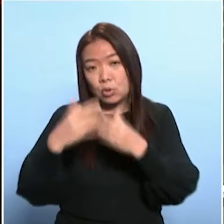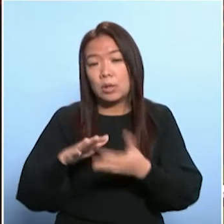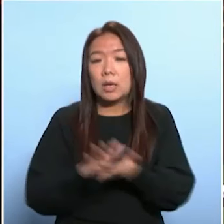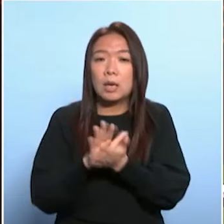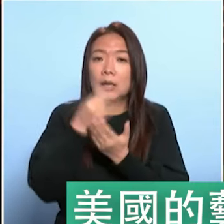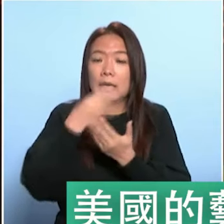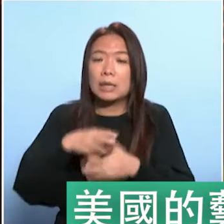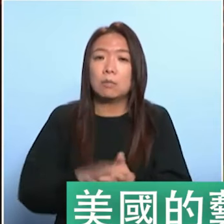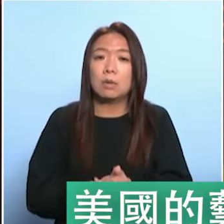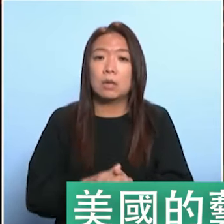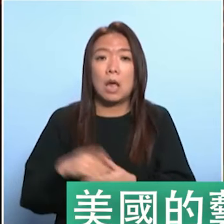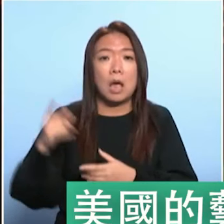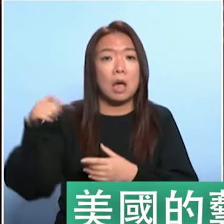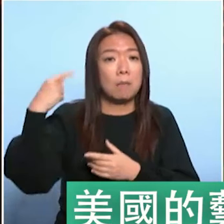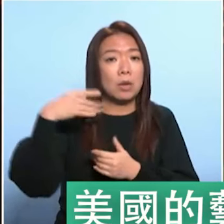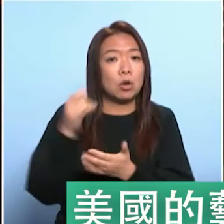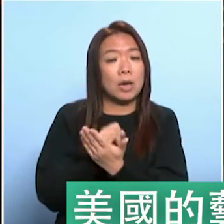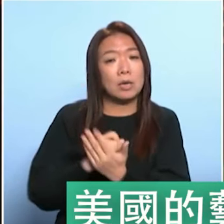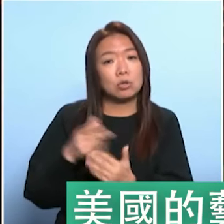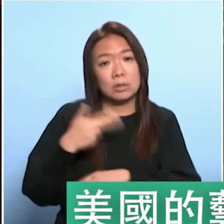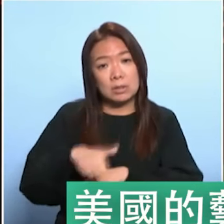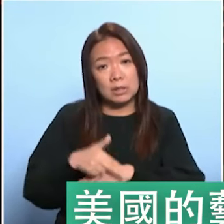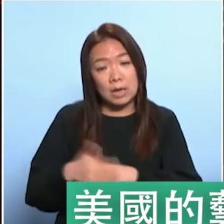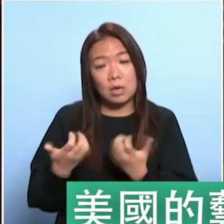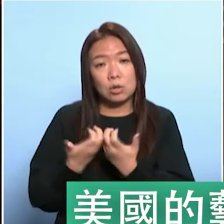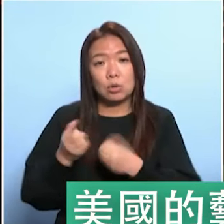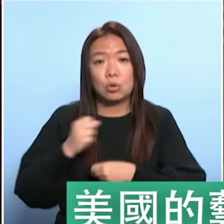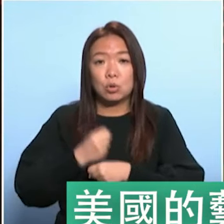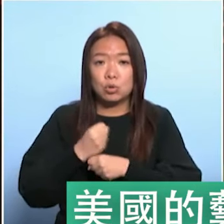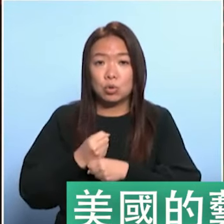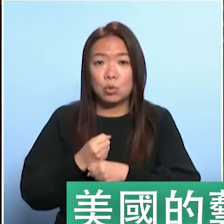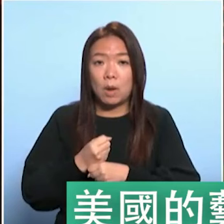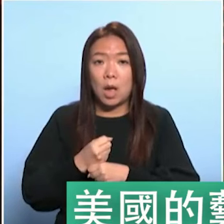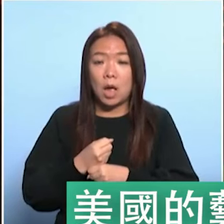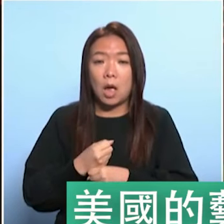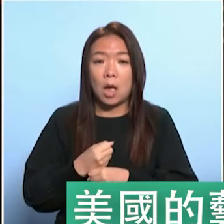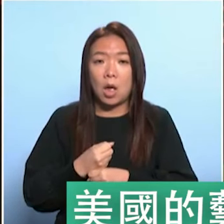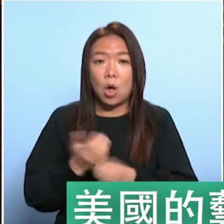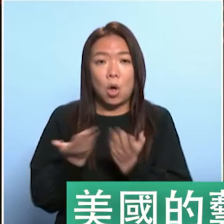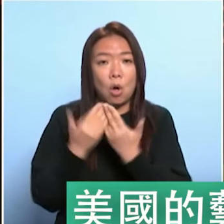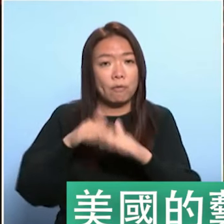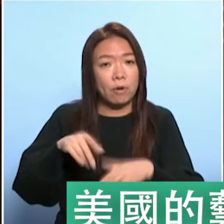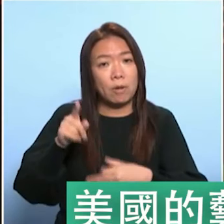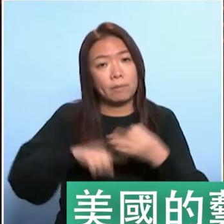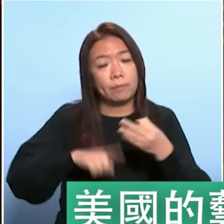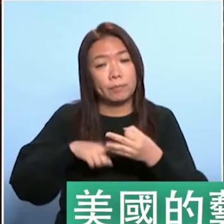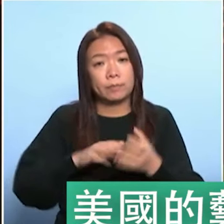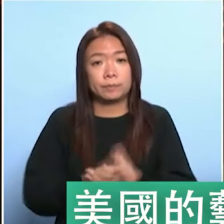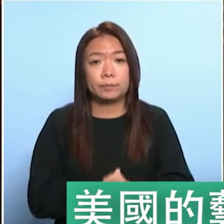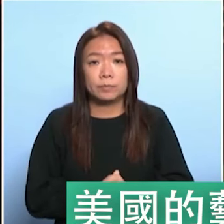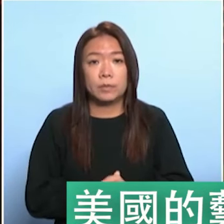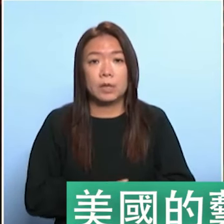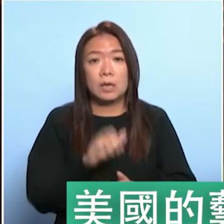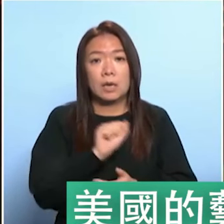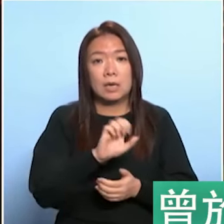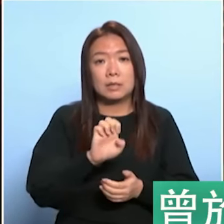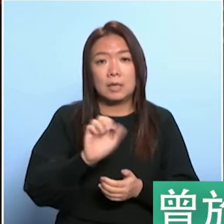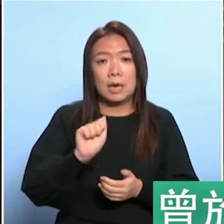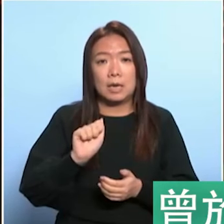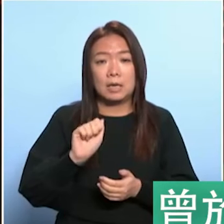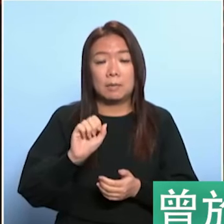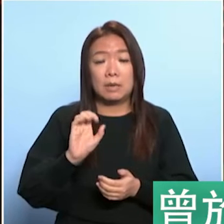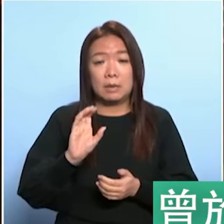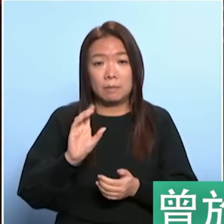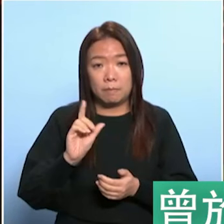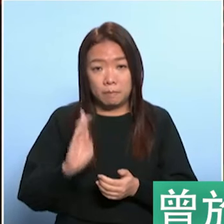訓，美國的藝術設計及數碼媒體學府薩凡納設計大學 SCAD 曾